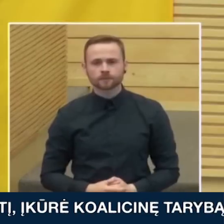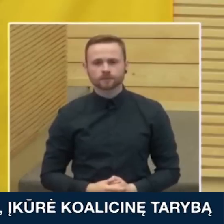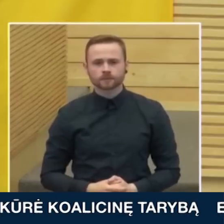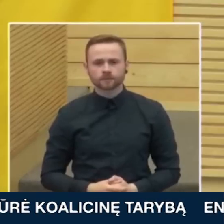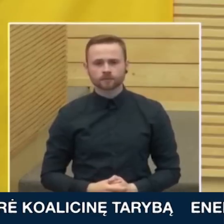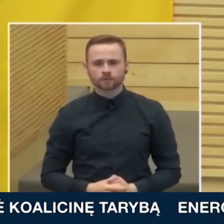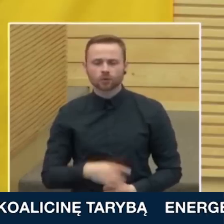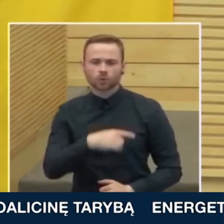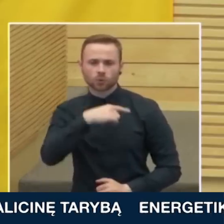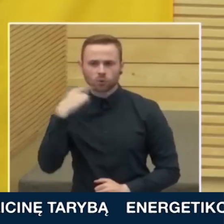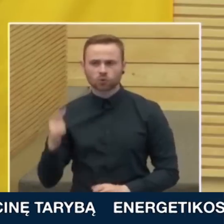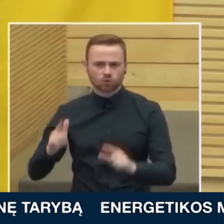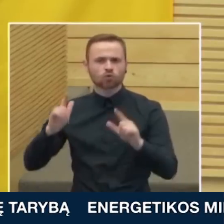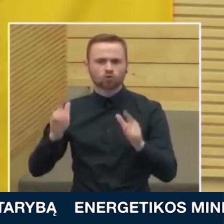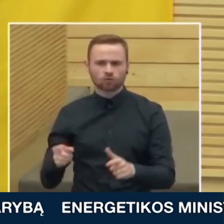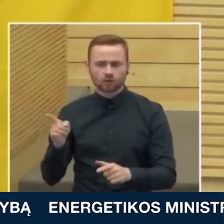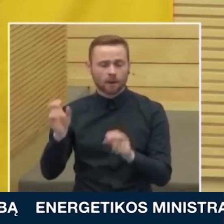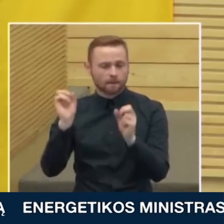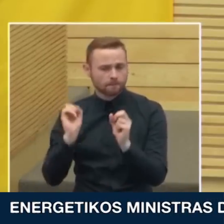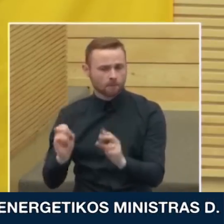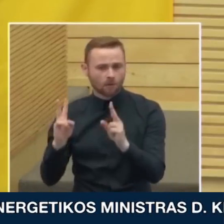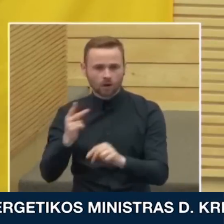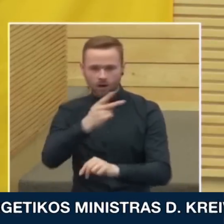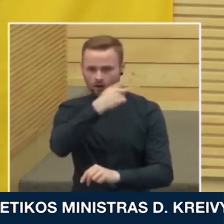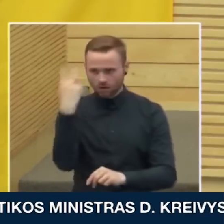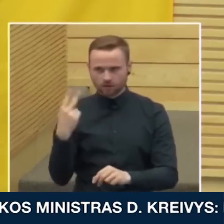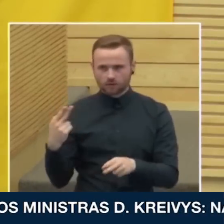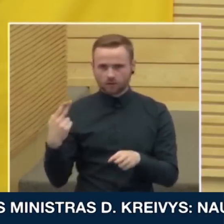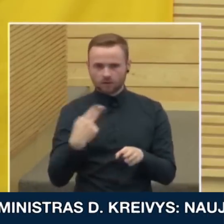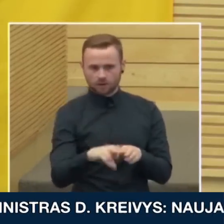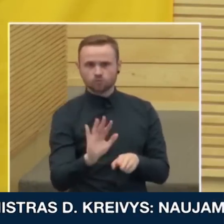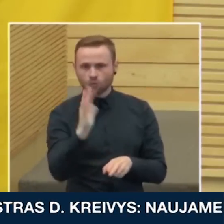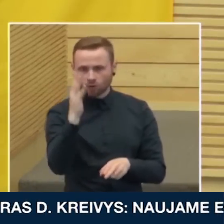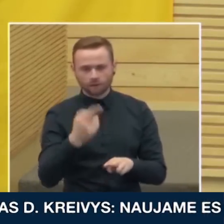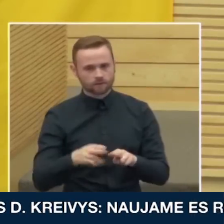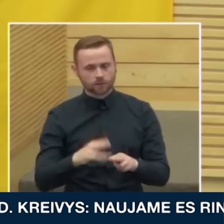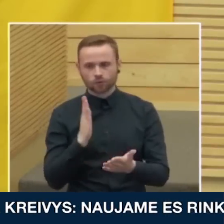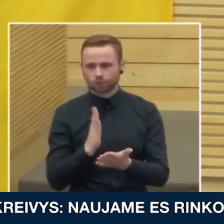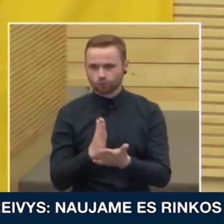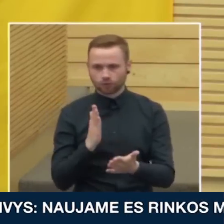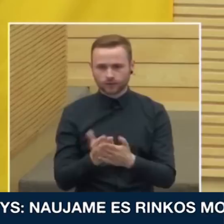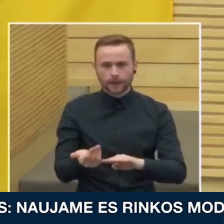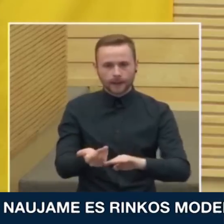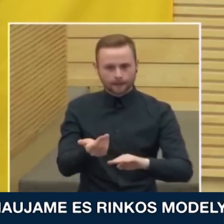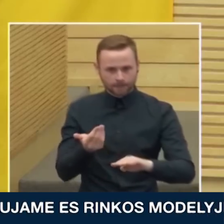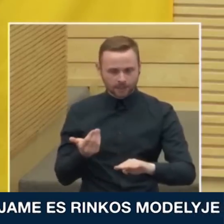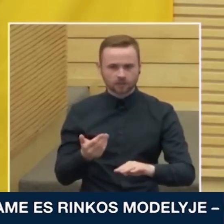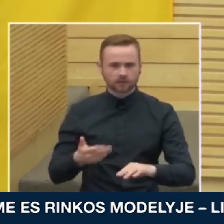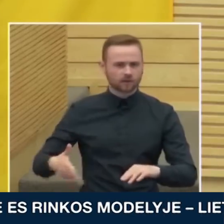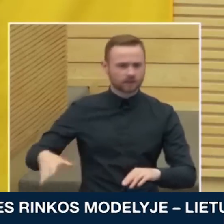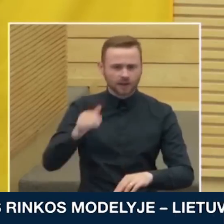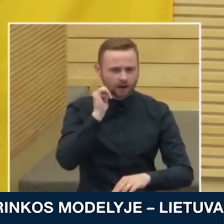Pripažinę, kad Rusija kelia egzistencinę grėsmę Lietuvos valstybei, privalome kuo efektyviau išnaudoti kiekvieną